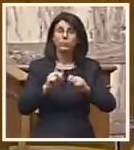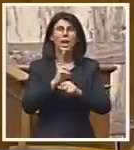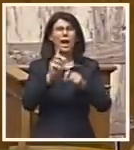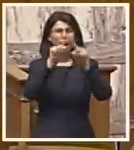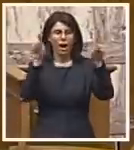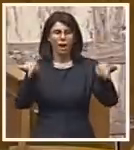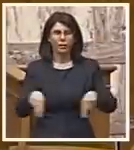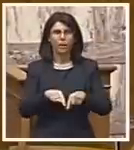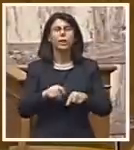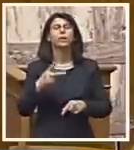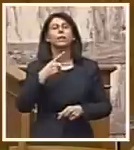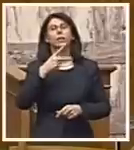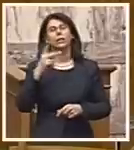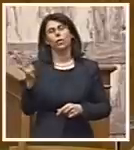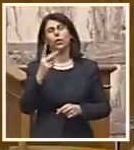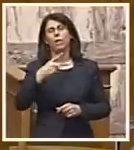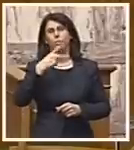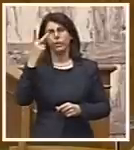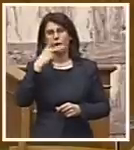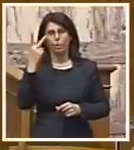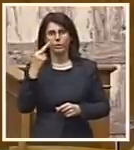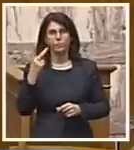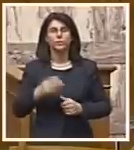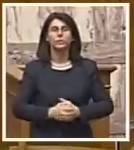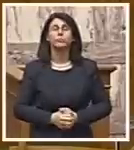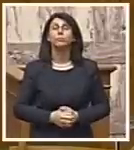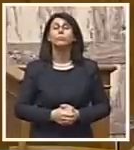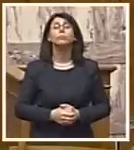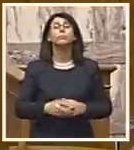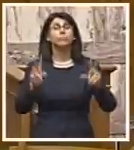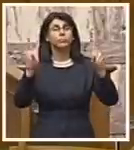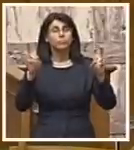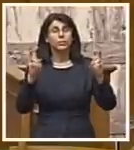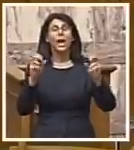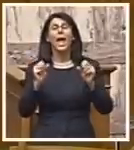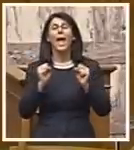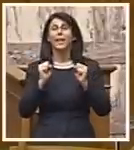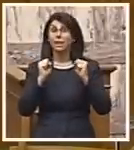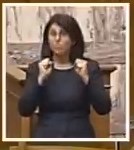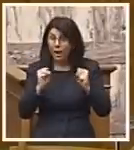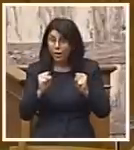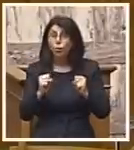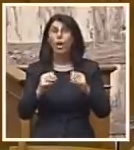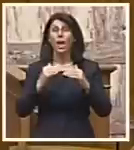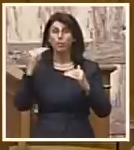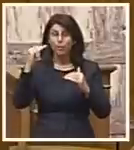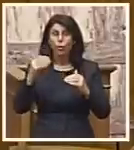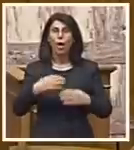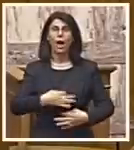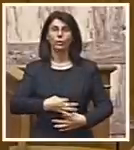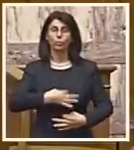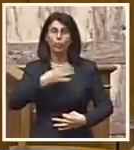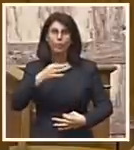κοινωνικών δικαιωμάτων, το λεγόμενο εγγυημένο επίπεδο αξιοπρεπούς διαβίωσης. Να βάλουμε